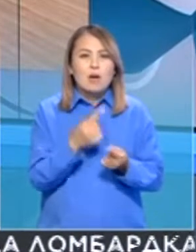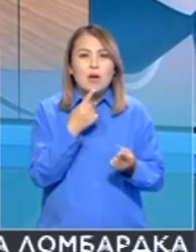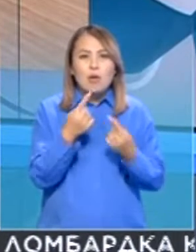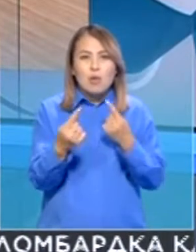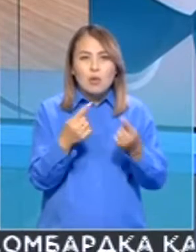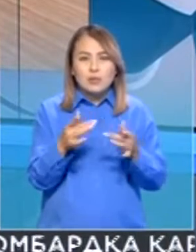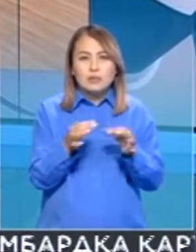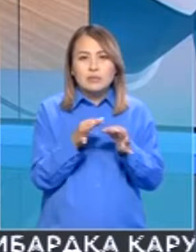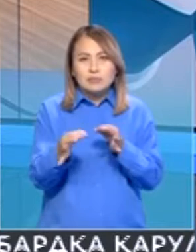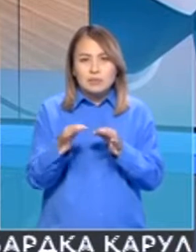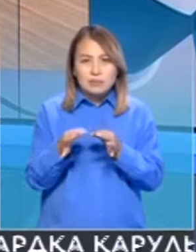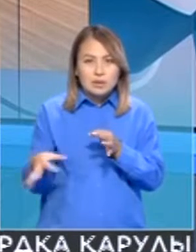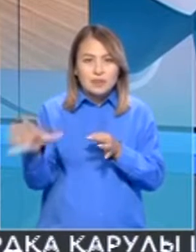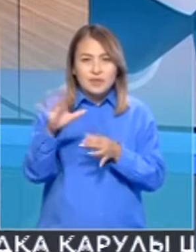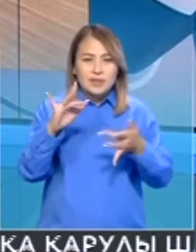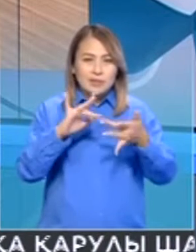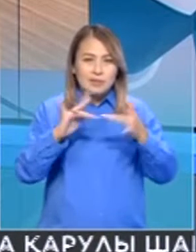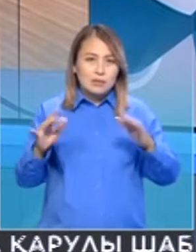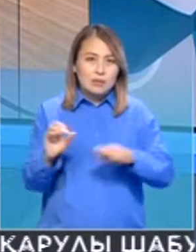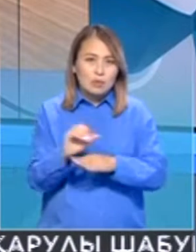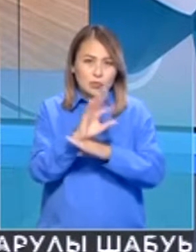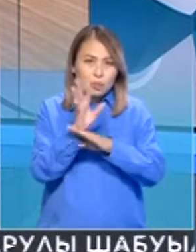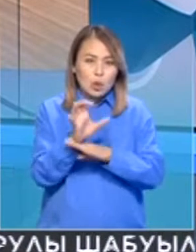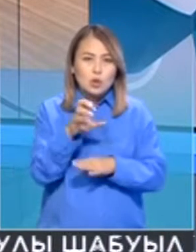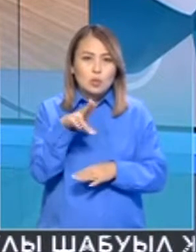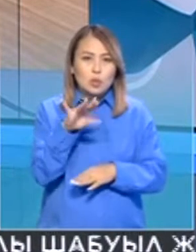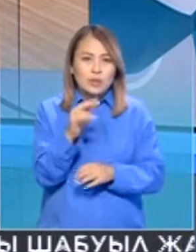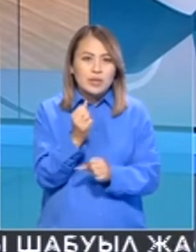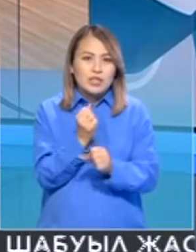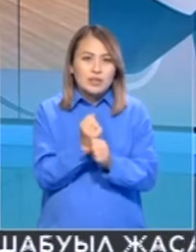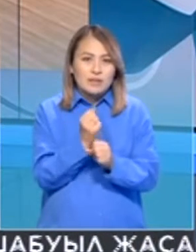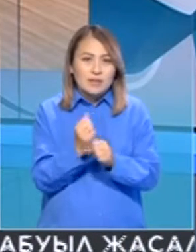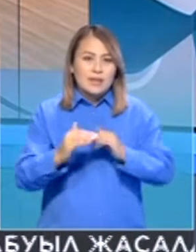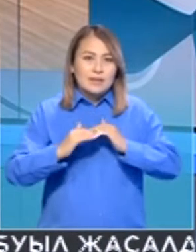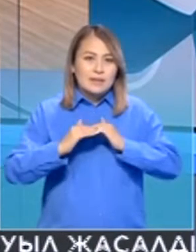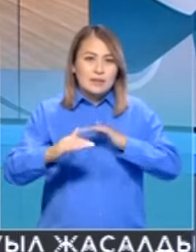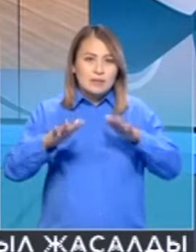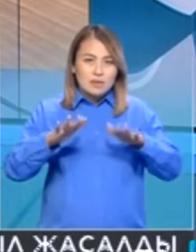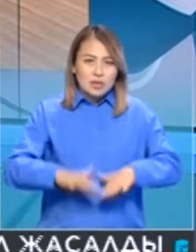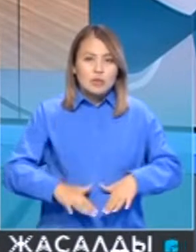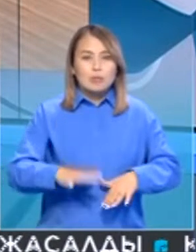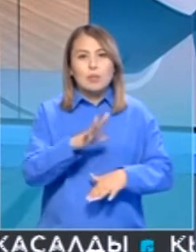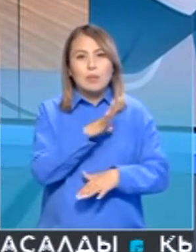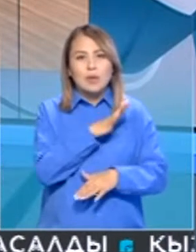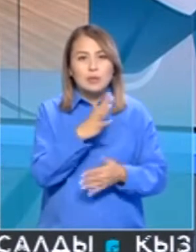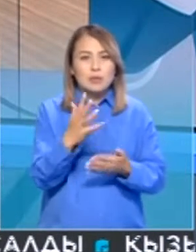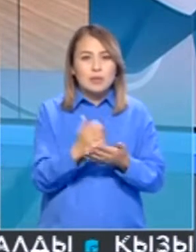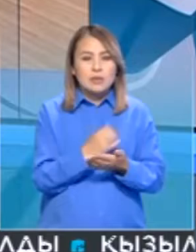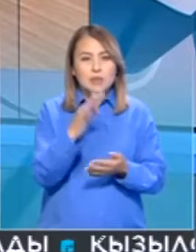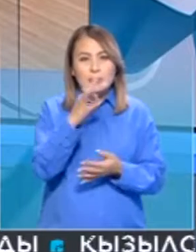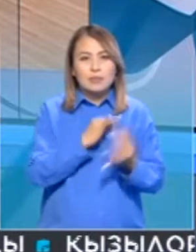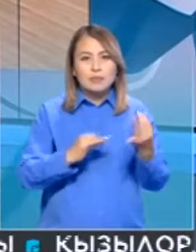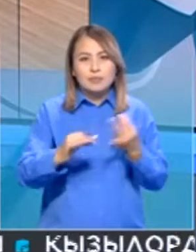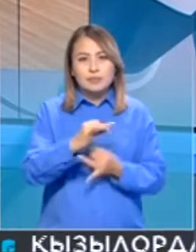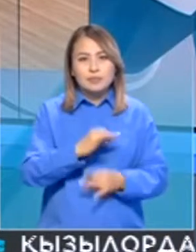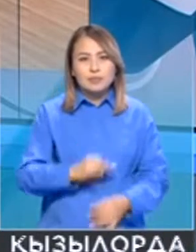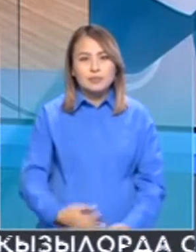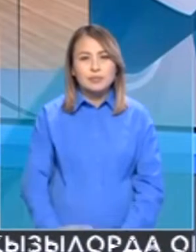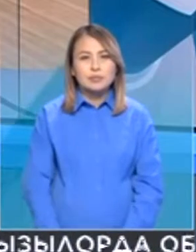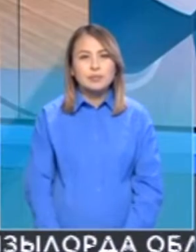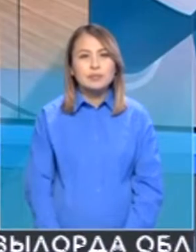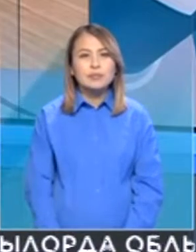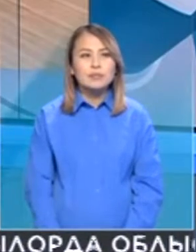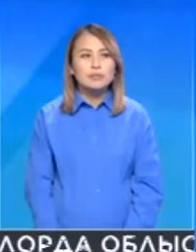мекендерді интернетпен қамту үшін төмен орбиталы спутниктерді және жерісті станциялар желісін пайдалану мәселелері